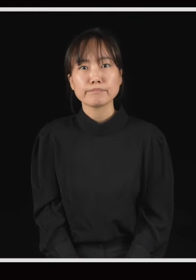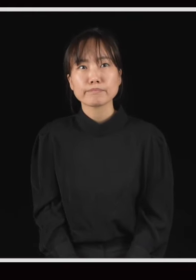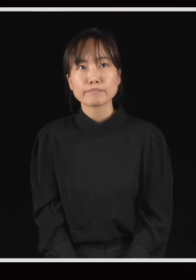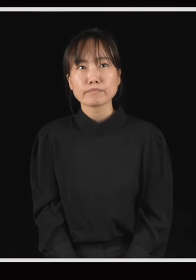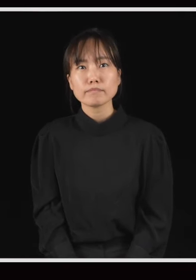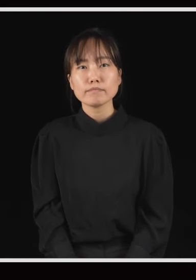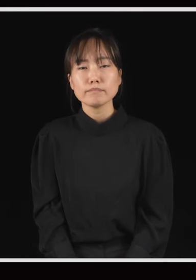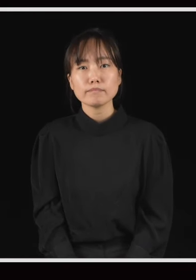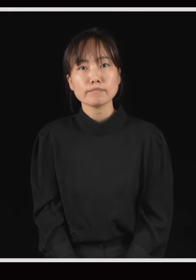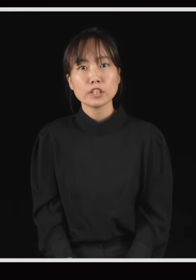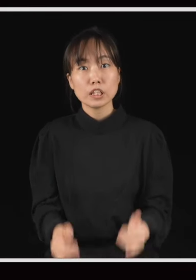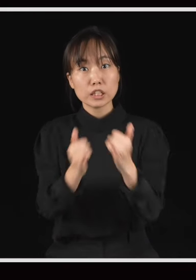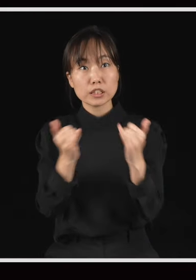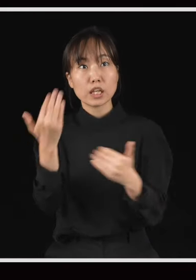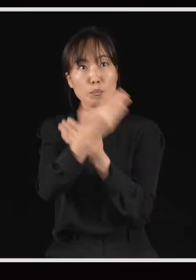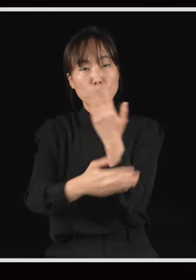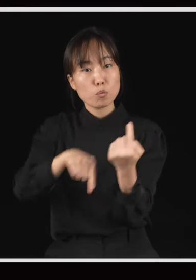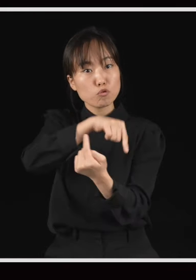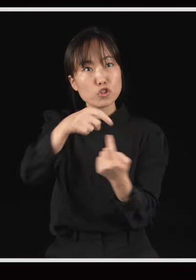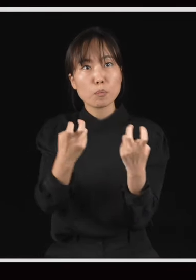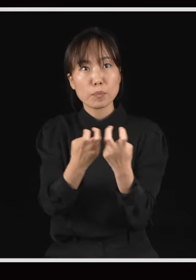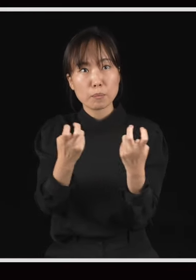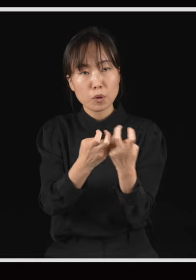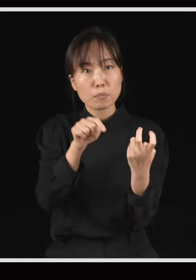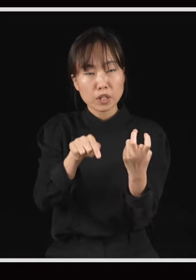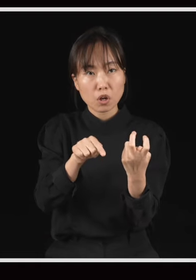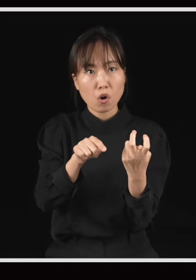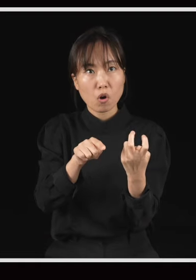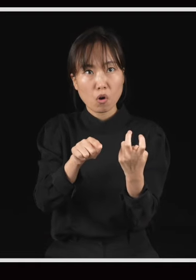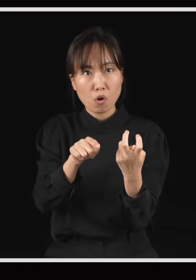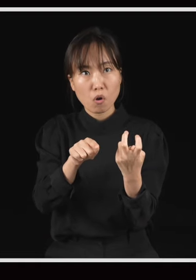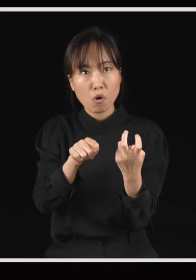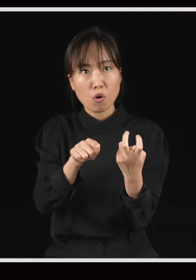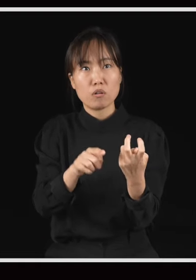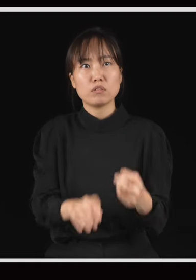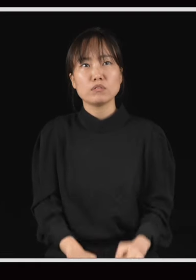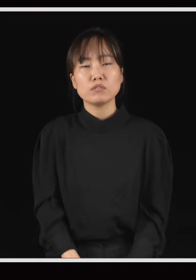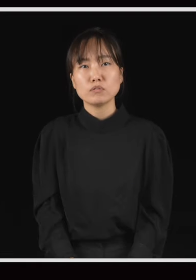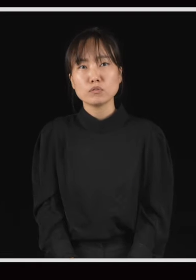근데 이 인간의 원리가 실은